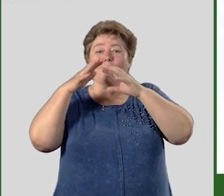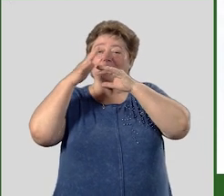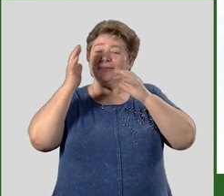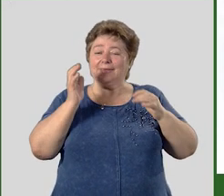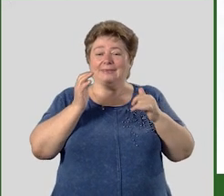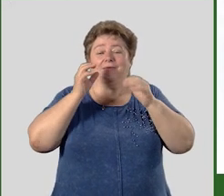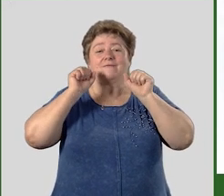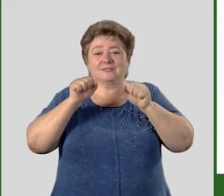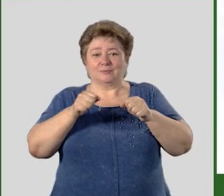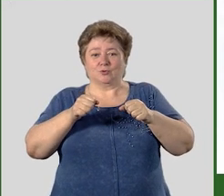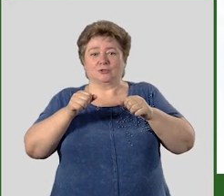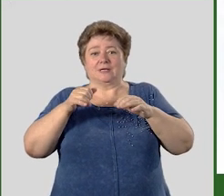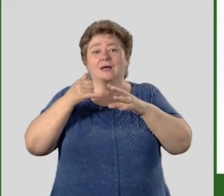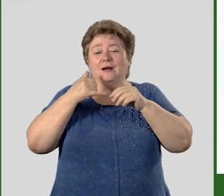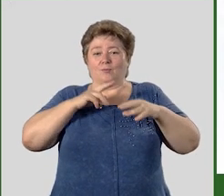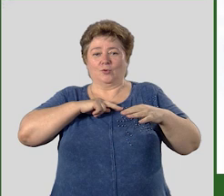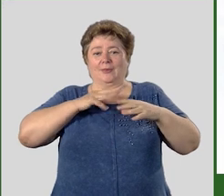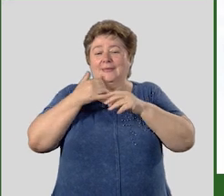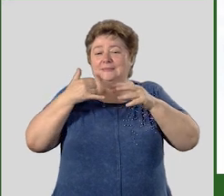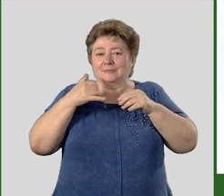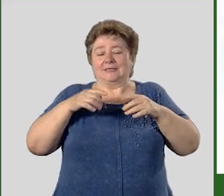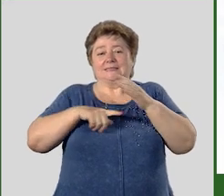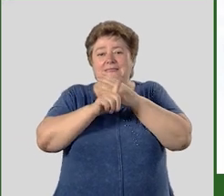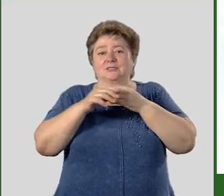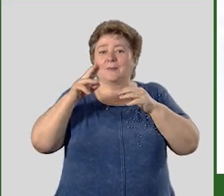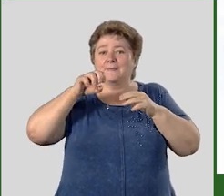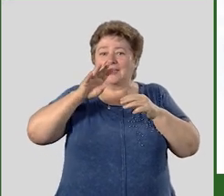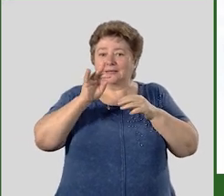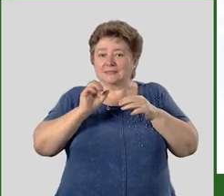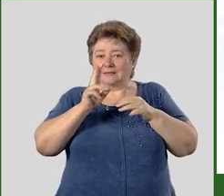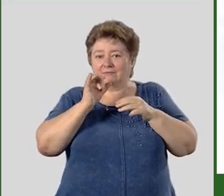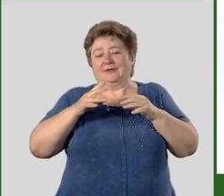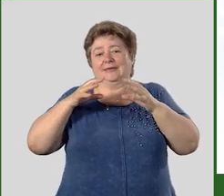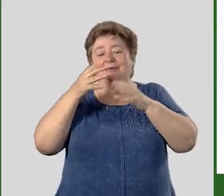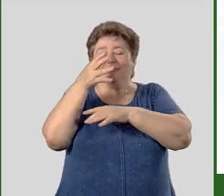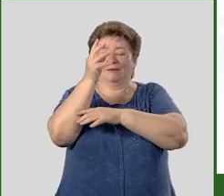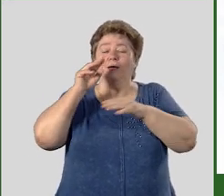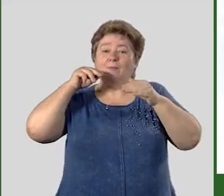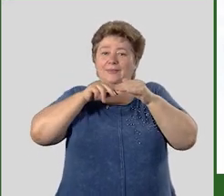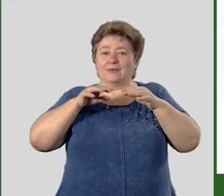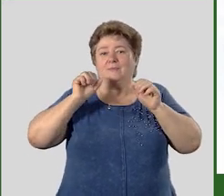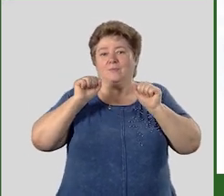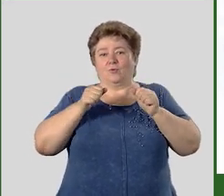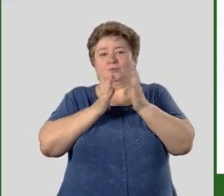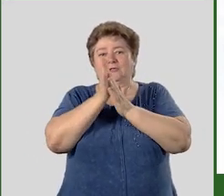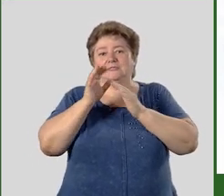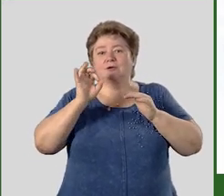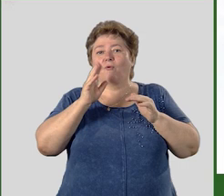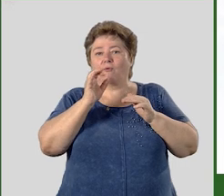тени возможно земледелие. Сначала персиковые деревья, а под ними овощи.